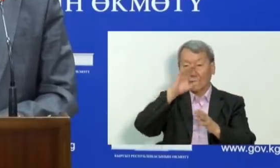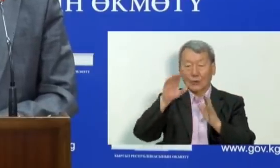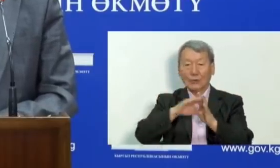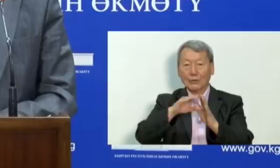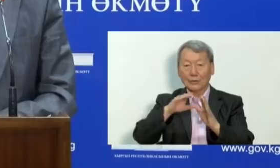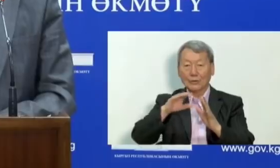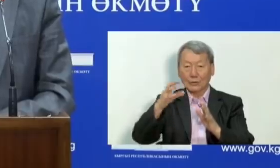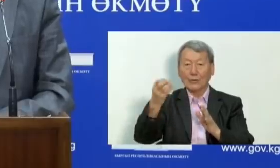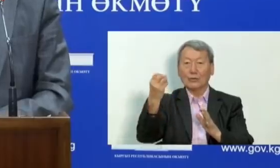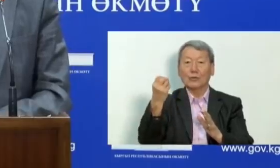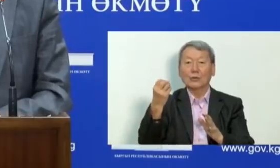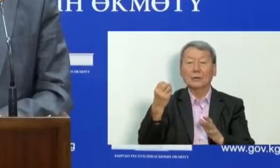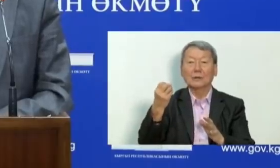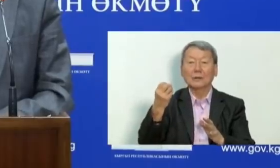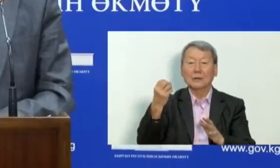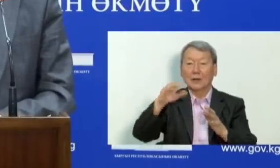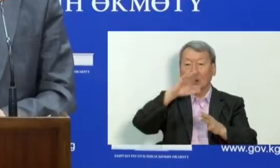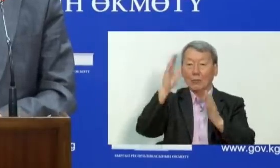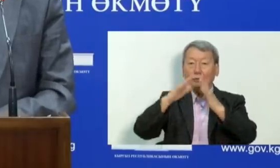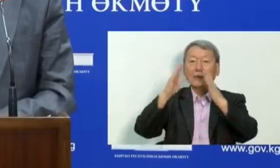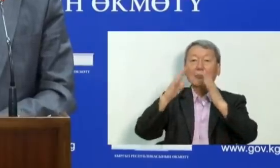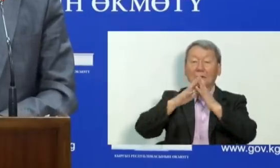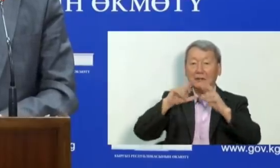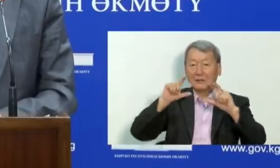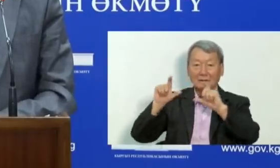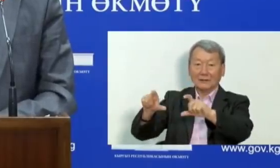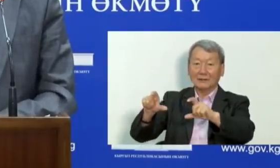Үйдөгү чыгарылган дагы домашний изоляцияга